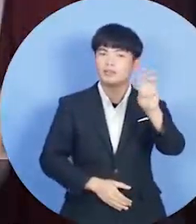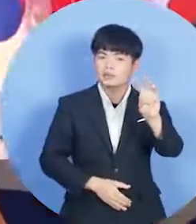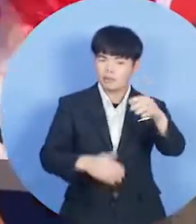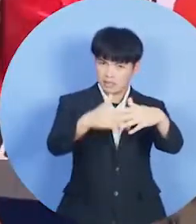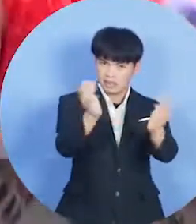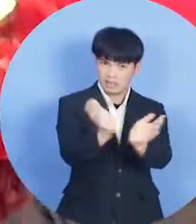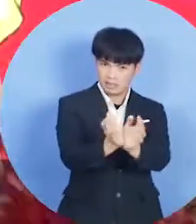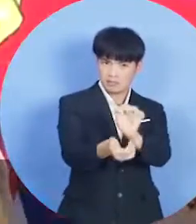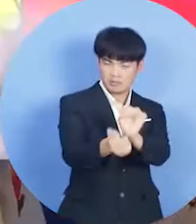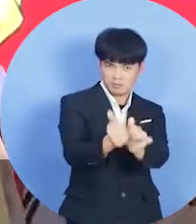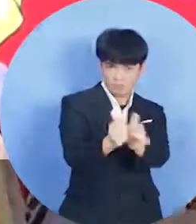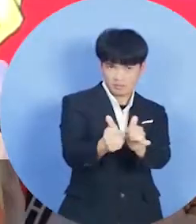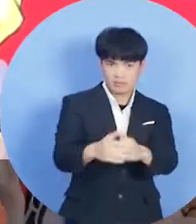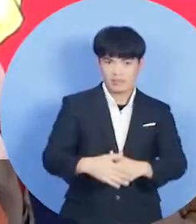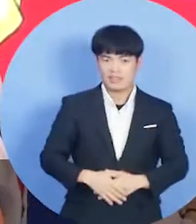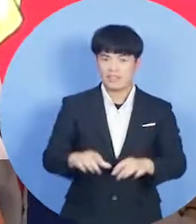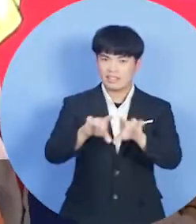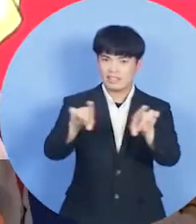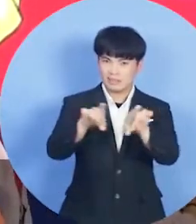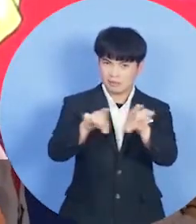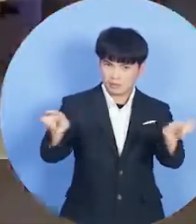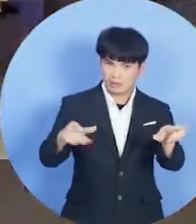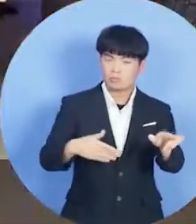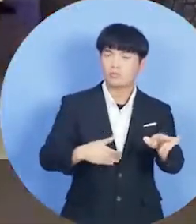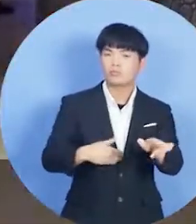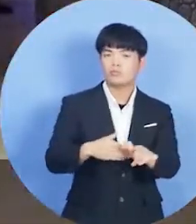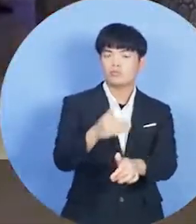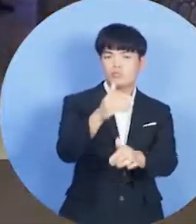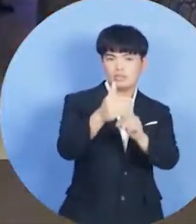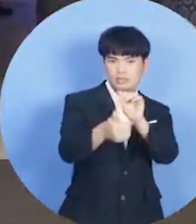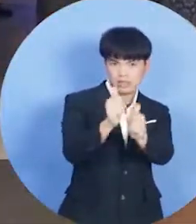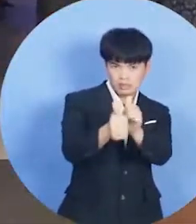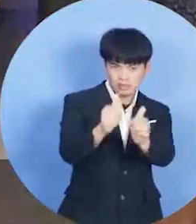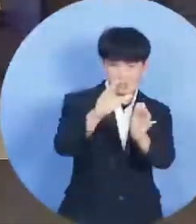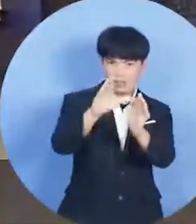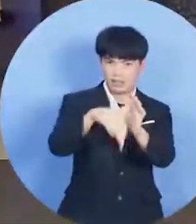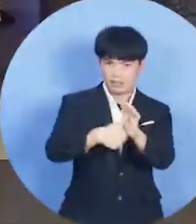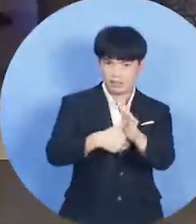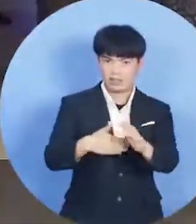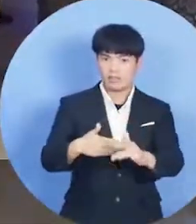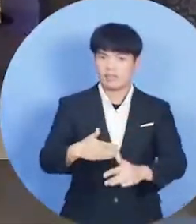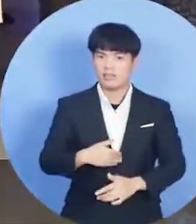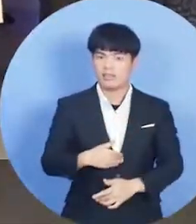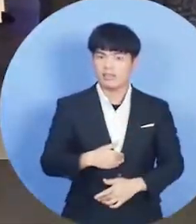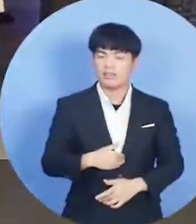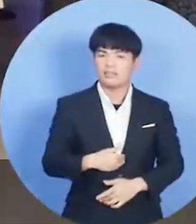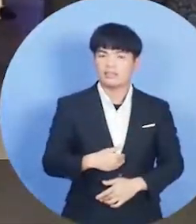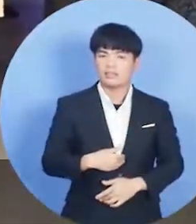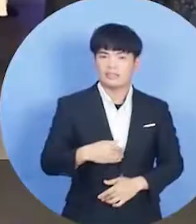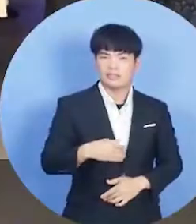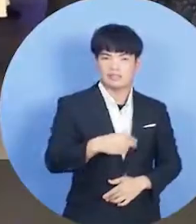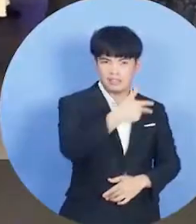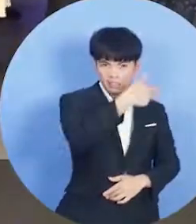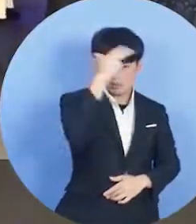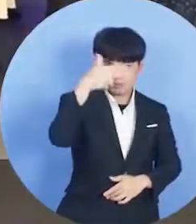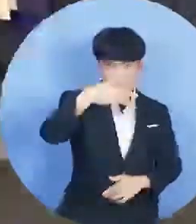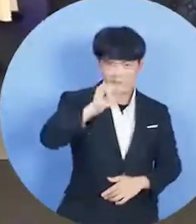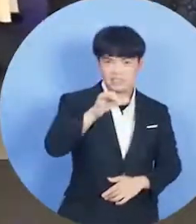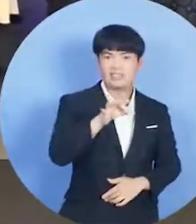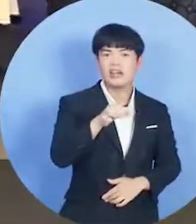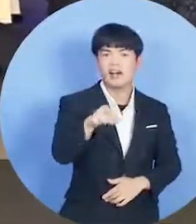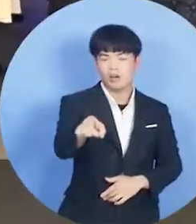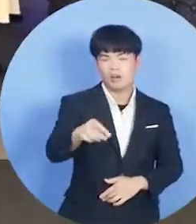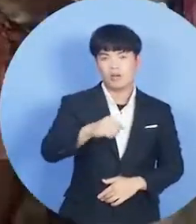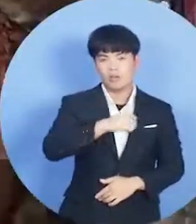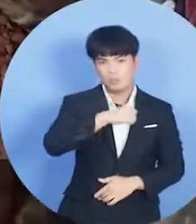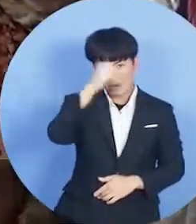일제강점기의 아픔과 순국선열을 기리는 메시지를 춤으로 전달한 레인보우 치어가 대상을 받아 문화체육관광부 장관상과